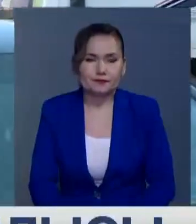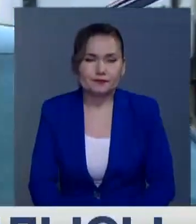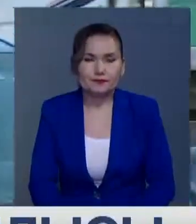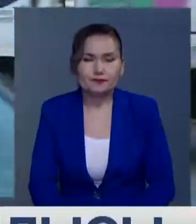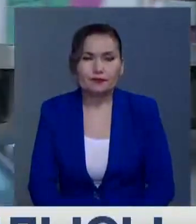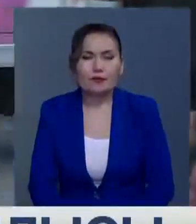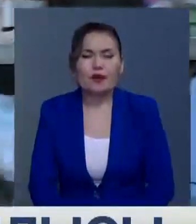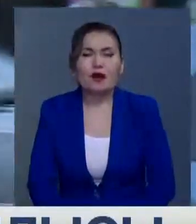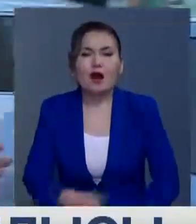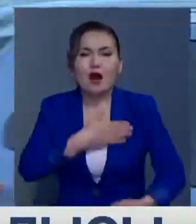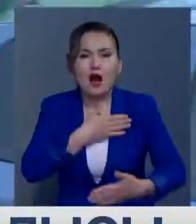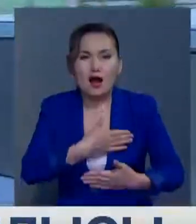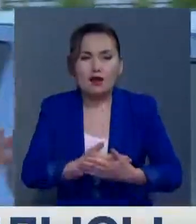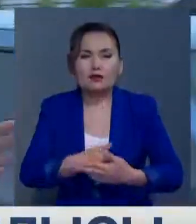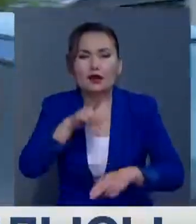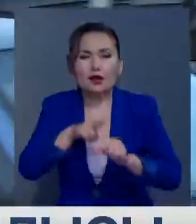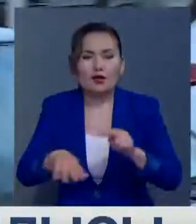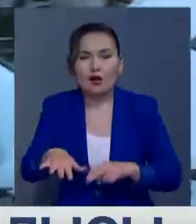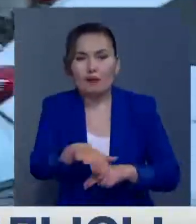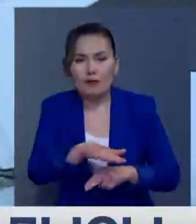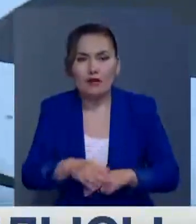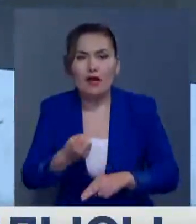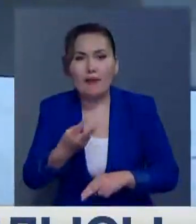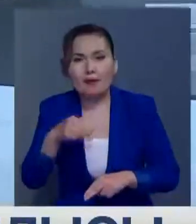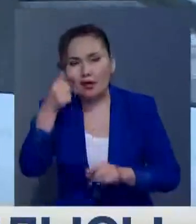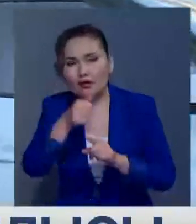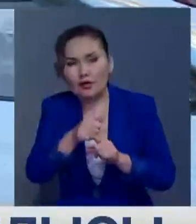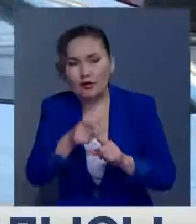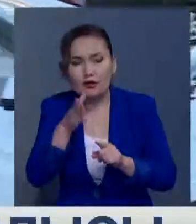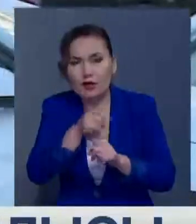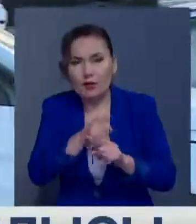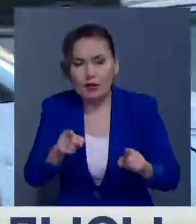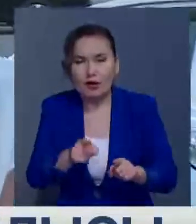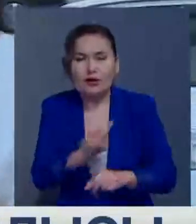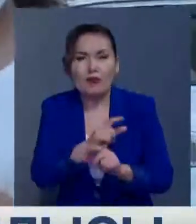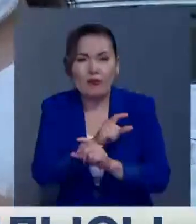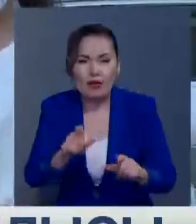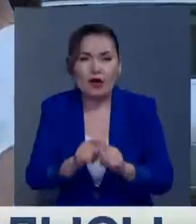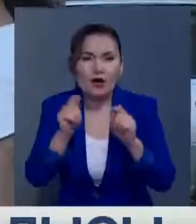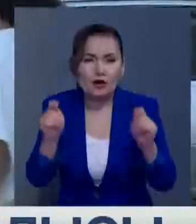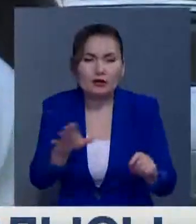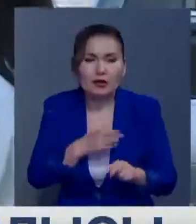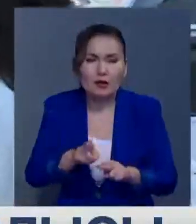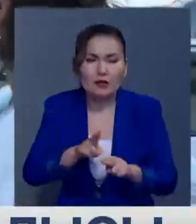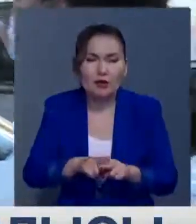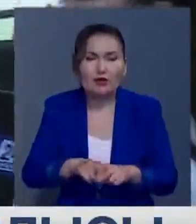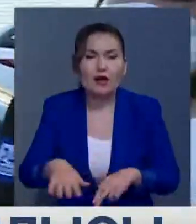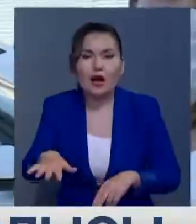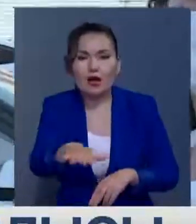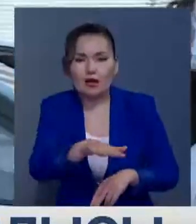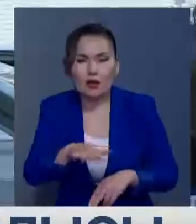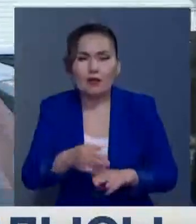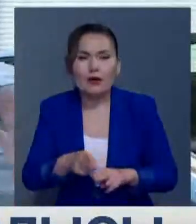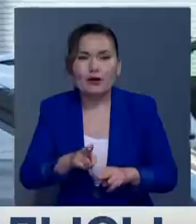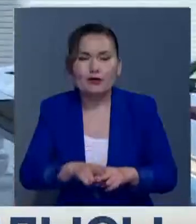Құрылысы қарқынды жүргізіліп жатқан бұл ауданда бірнеше жылдың ішінде бірқатар әлеуметтік нысан бой көтеріп үлгерді. Мысалы, көк шатырлы анау тұрған қос